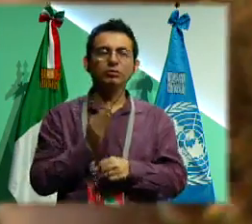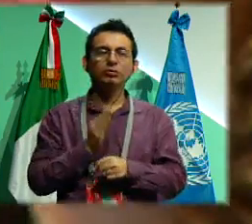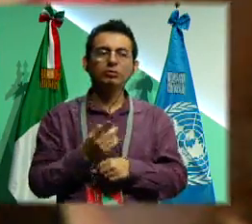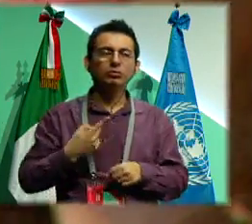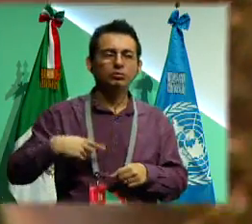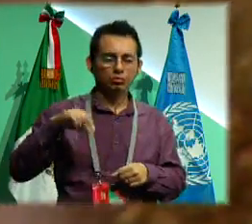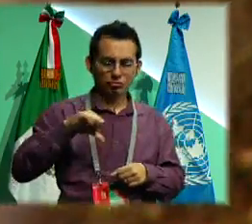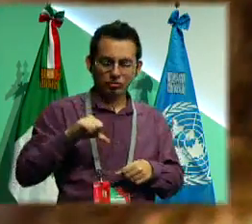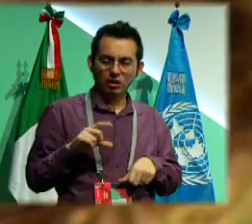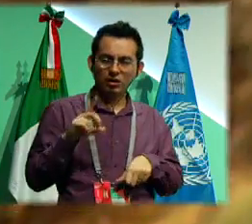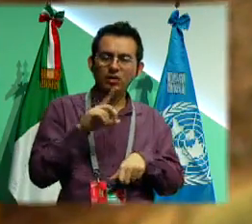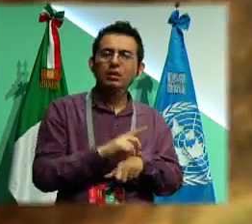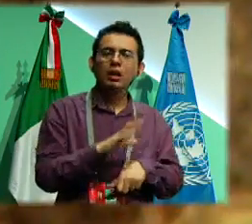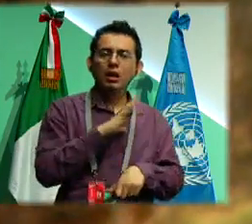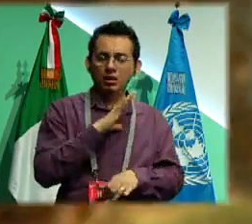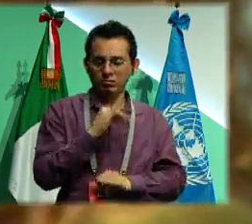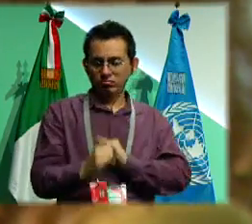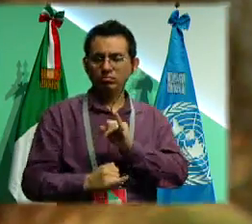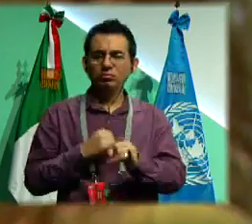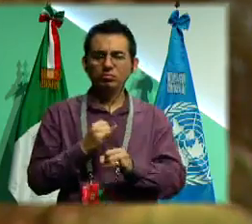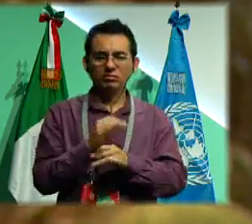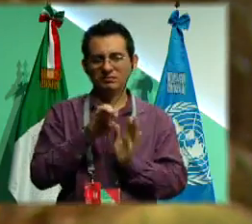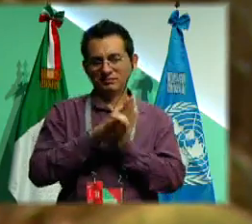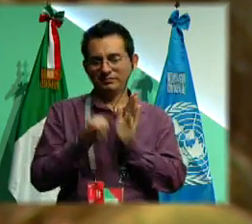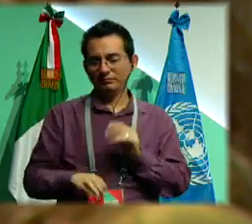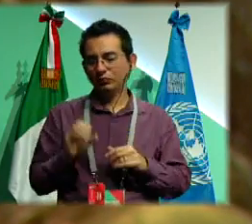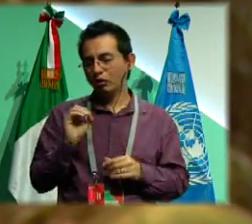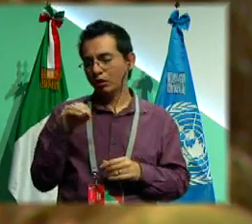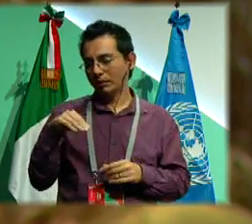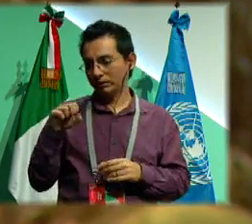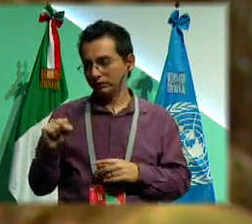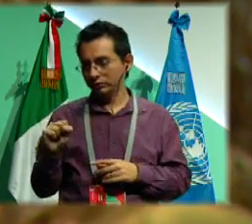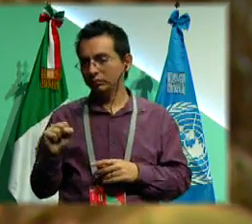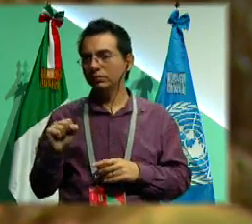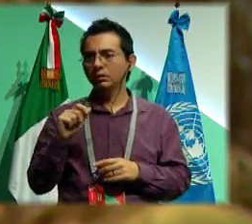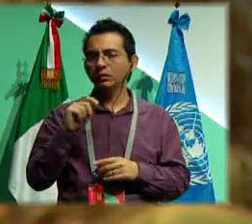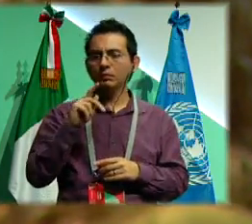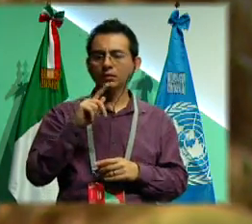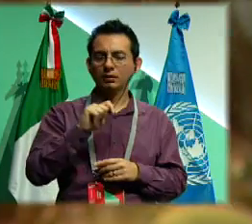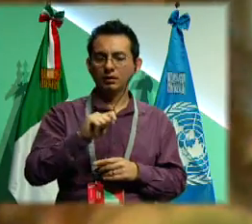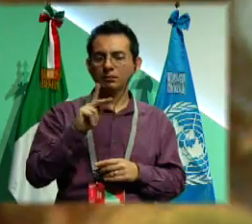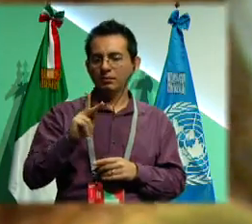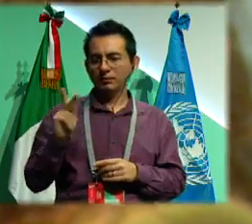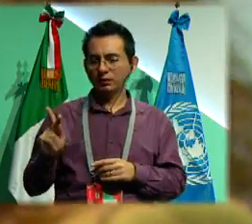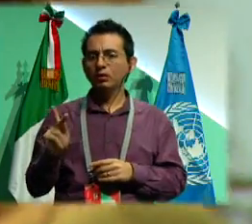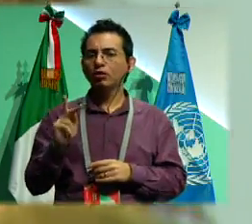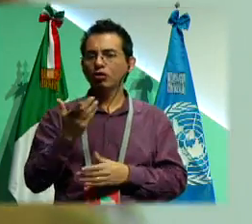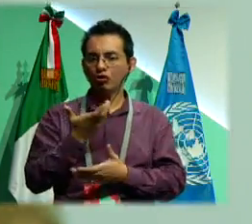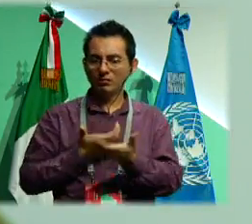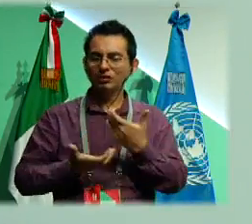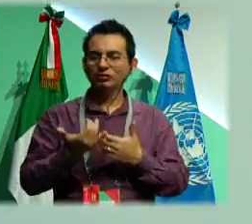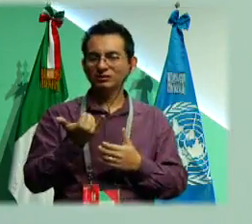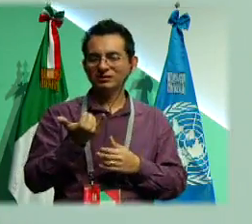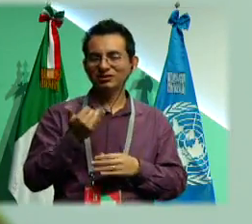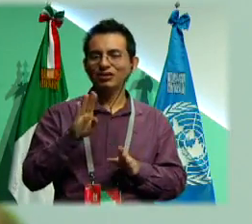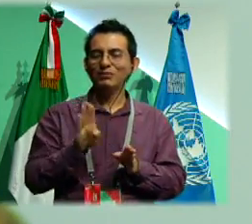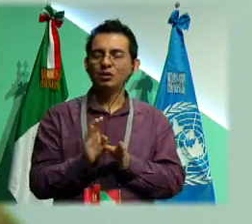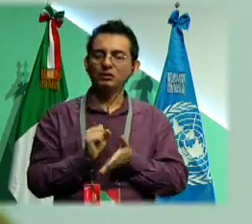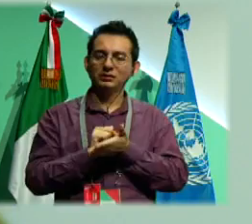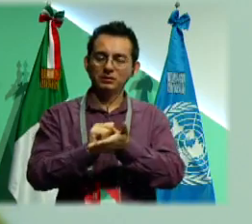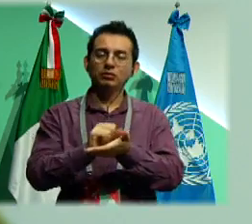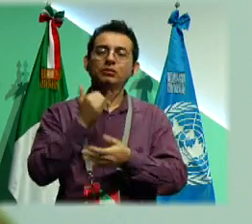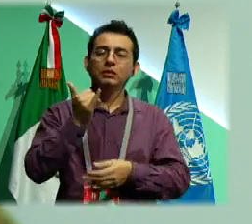sont débattus aujourd'hui au sein des forums internationaux comme l'OMC, le TPP, l'accord sur